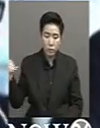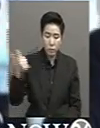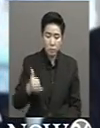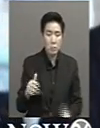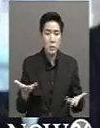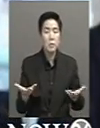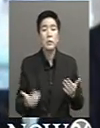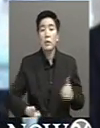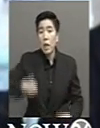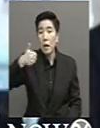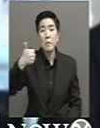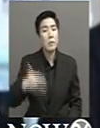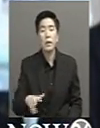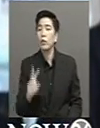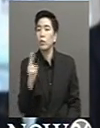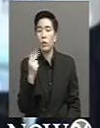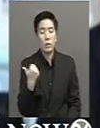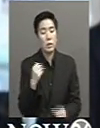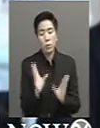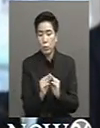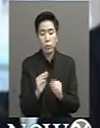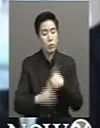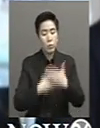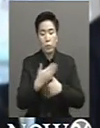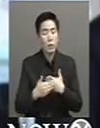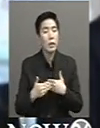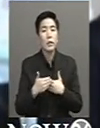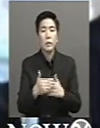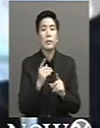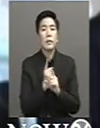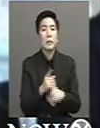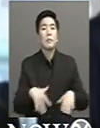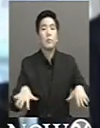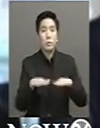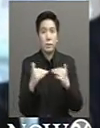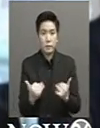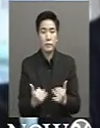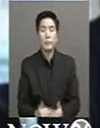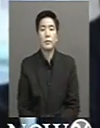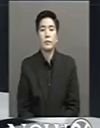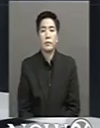การหรือไม่ก็ได้ทำให้การประชุมสามารถดำเนินการตามวาระที่วางไว้ตามปกติค่ะ